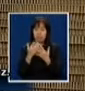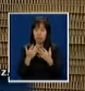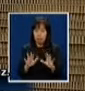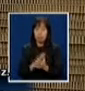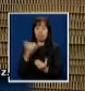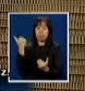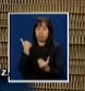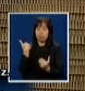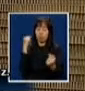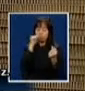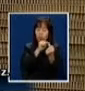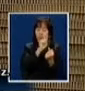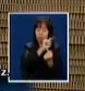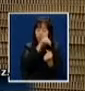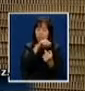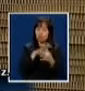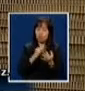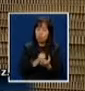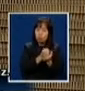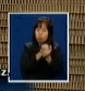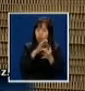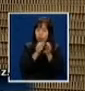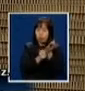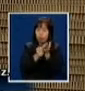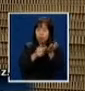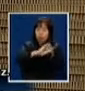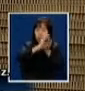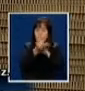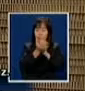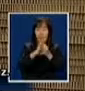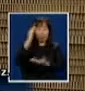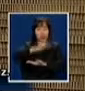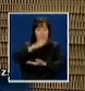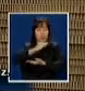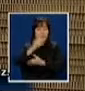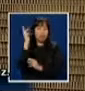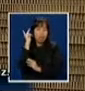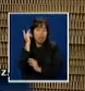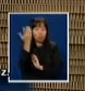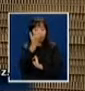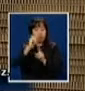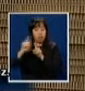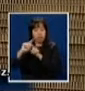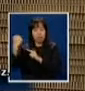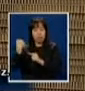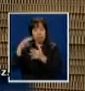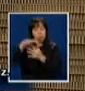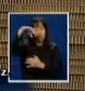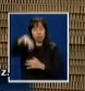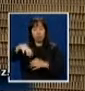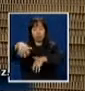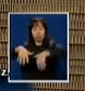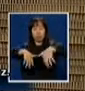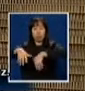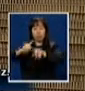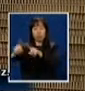อีกจุดหนึ่งซึ่งจะมาช่วยงานทางด้านของการปฏิรูปสื่อได้นี่ก็คือองค์กรของภาคประชาชนที่เข้ามาติดตามในเรื่องการทำงาน